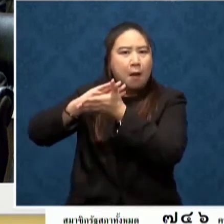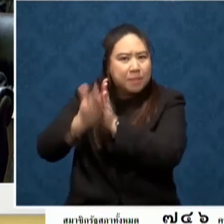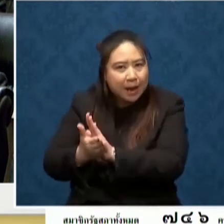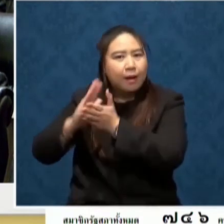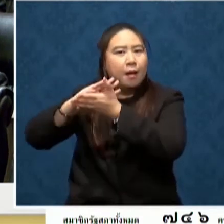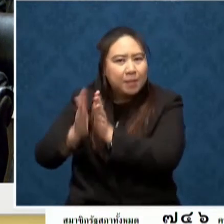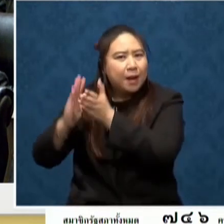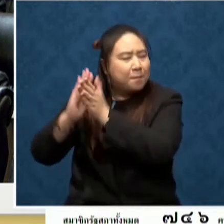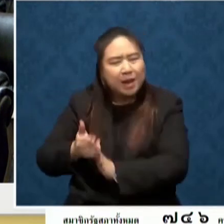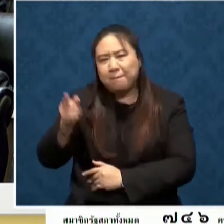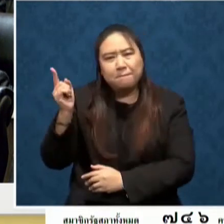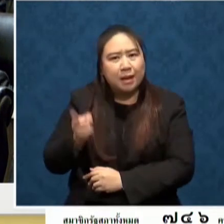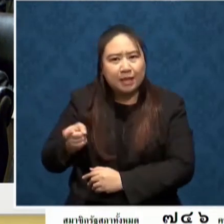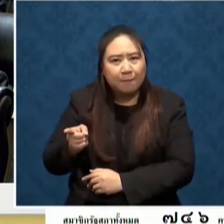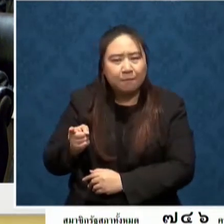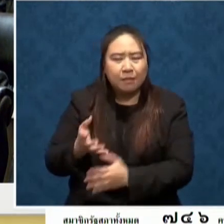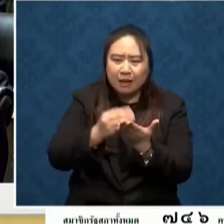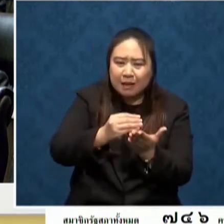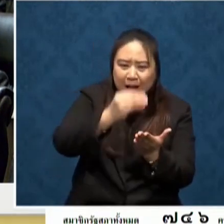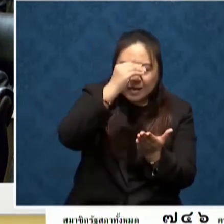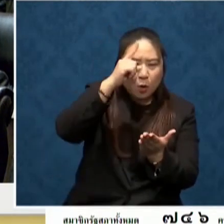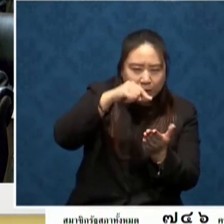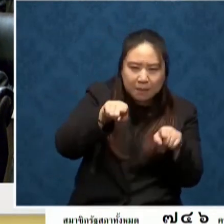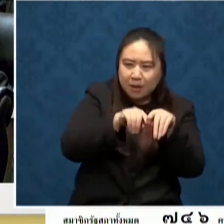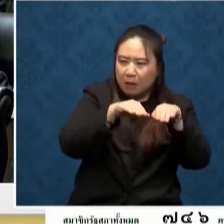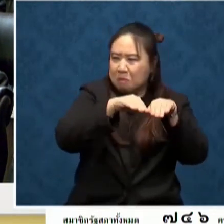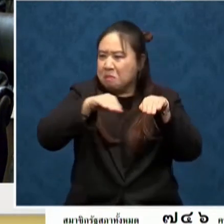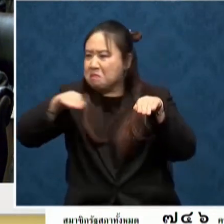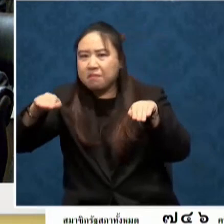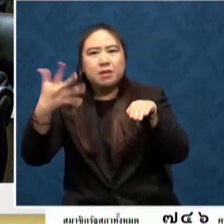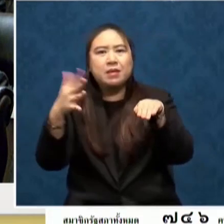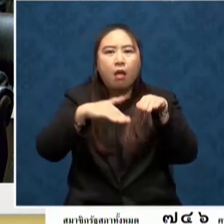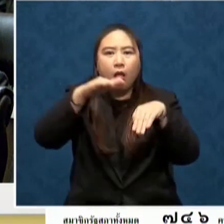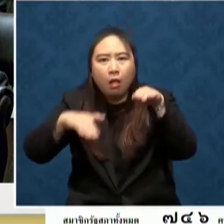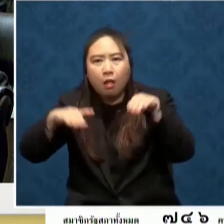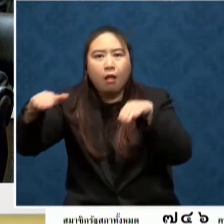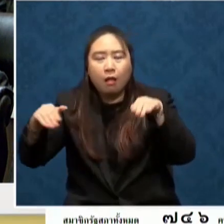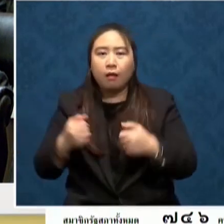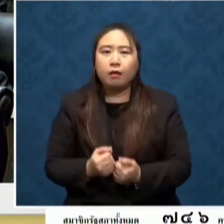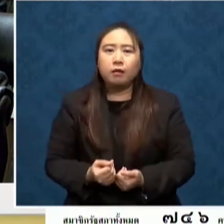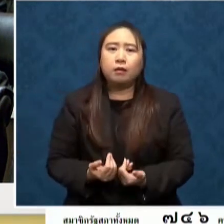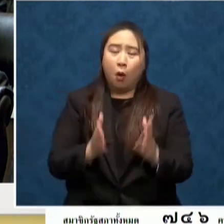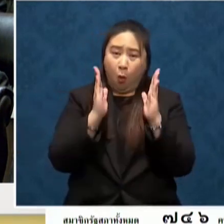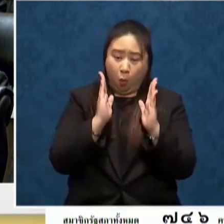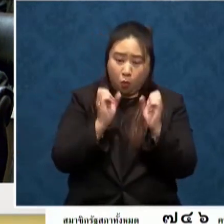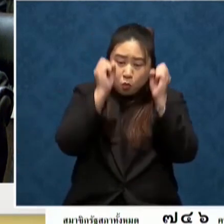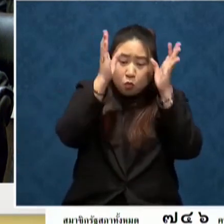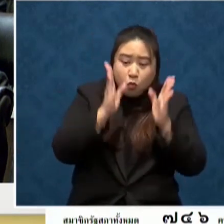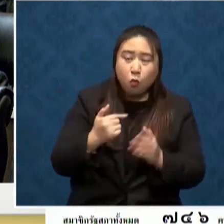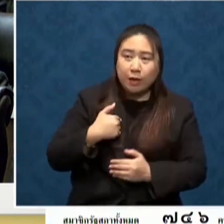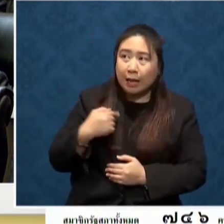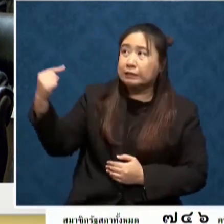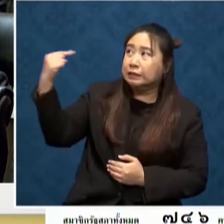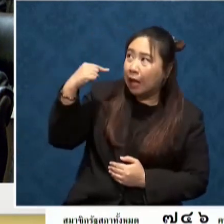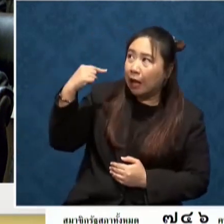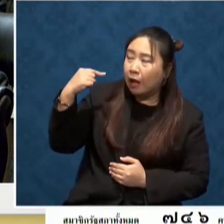จนทำใหการศึษาไย ไม่มีสถีลภาพเอาสะเลยทํใหผู้รับคำสั่งมาบษัฮบติหอครูจ